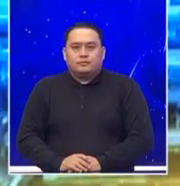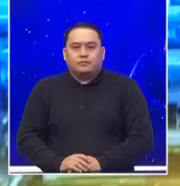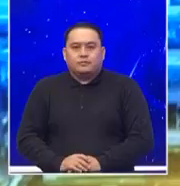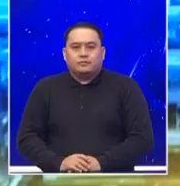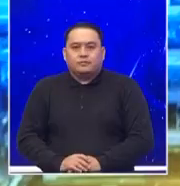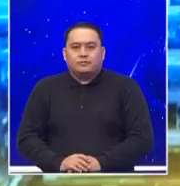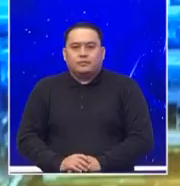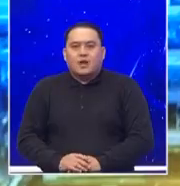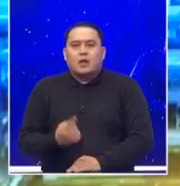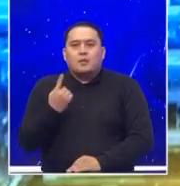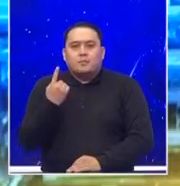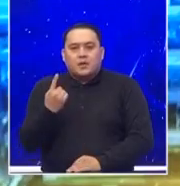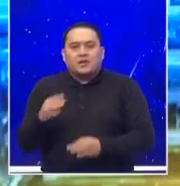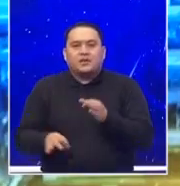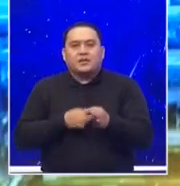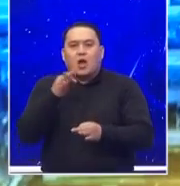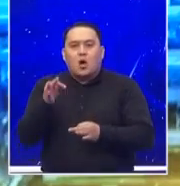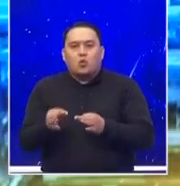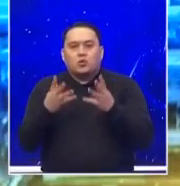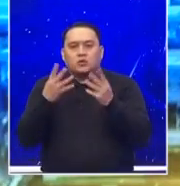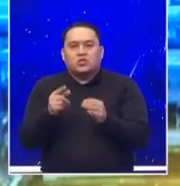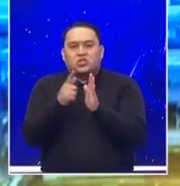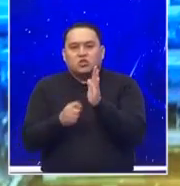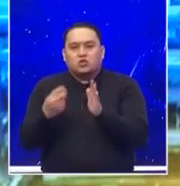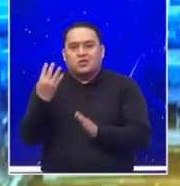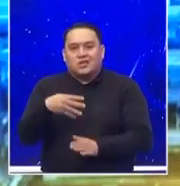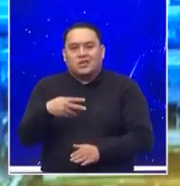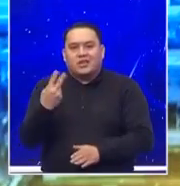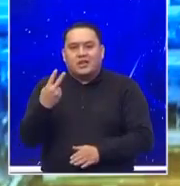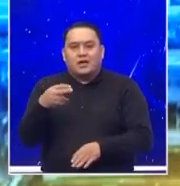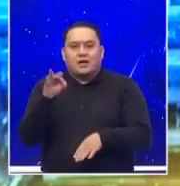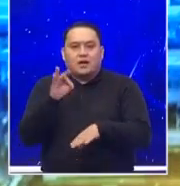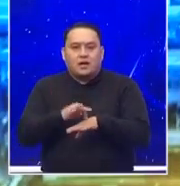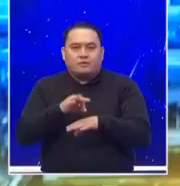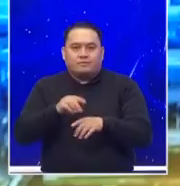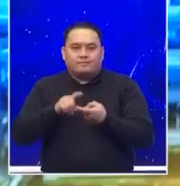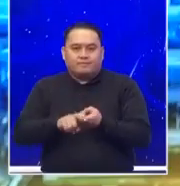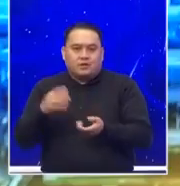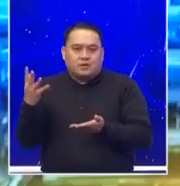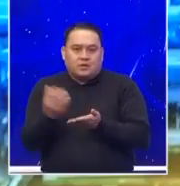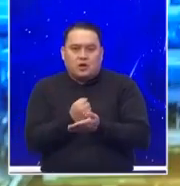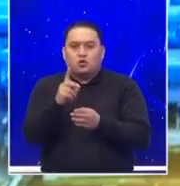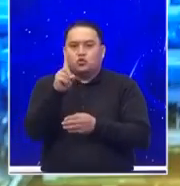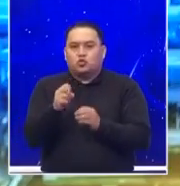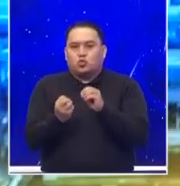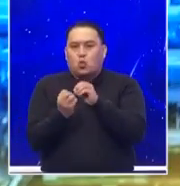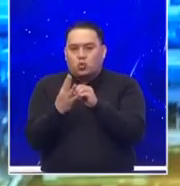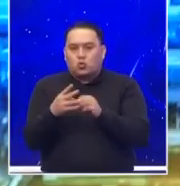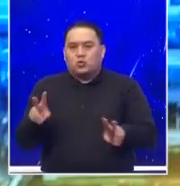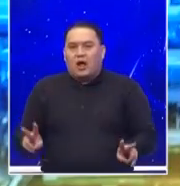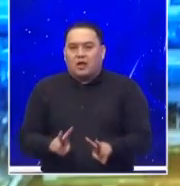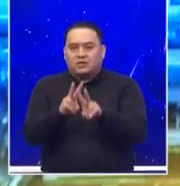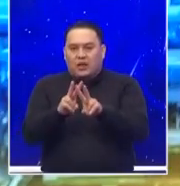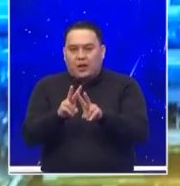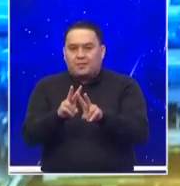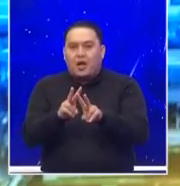Коронавирус бойынша елдегі ахуал. Бір тәулікте 742 адамнан тәж вирус анықталды. Оның 114-ті Нұрсултан қаласында